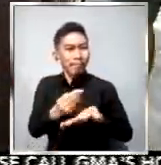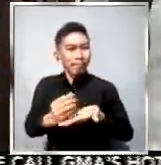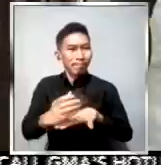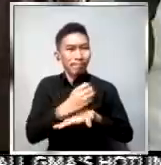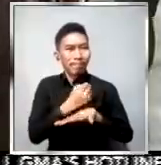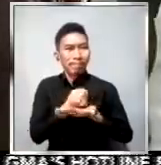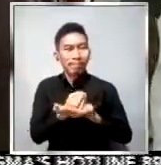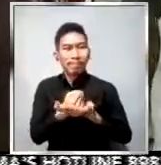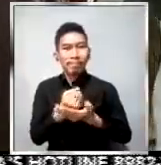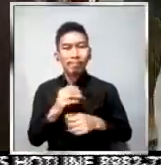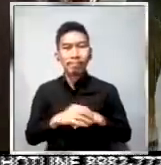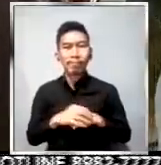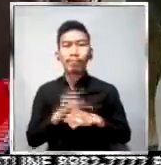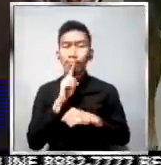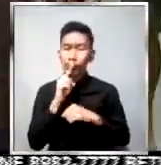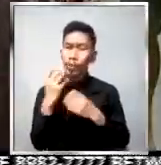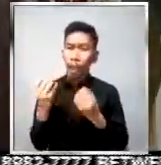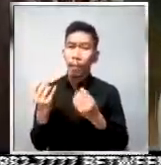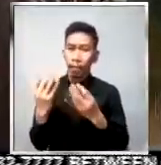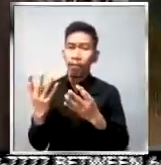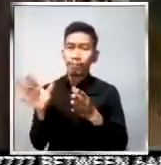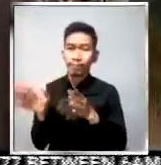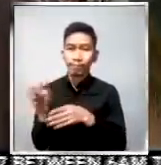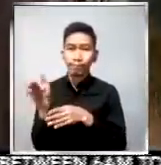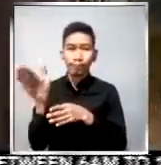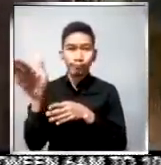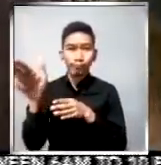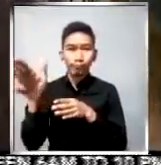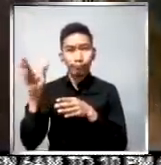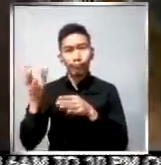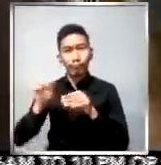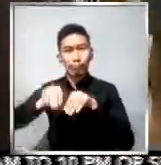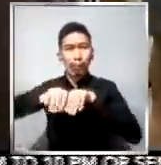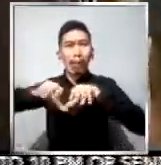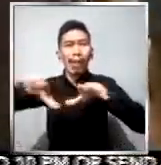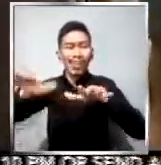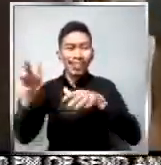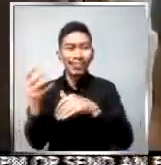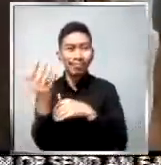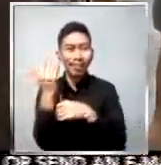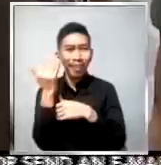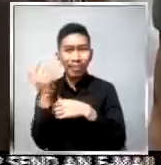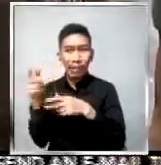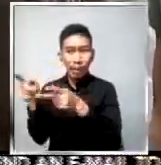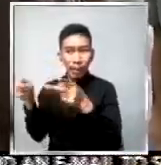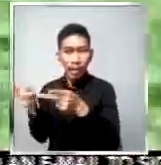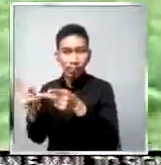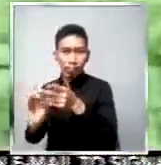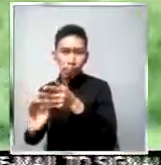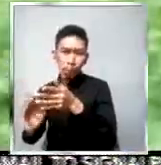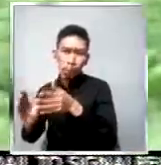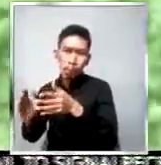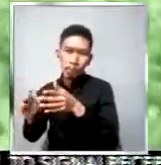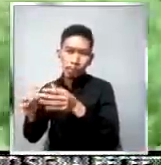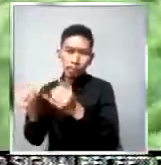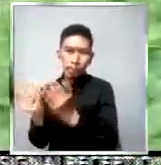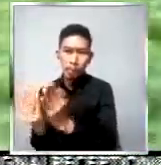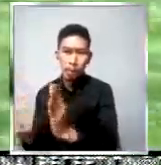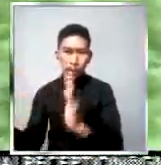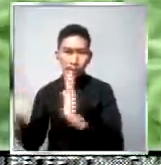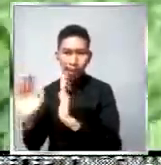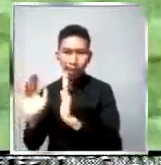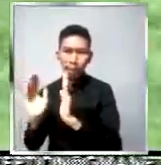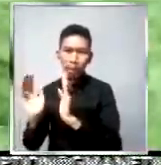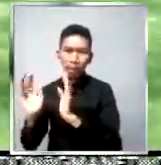talaga. Magaling mga fish pond sa ibang lugar, naaalon mo eh. Kasi nasisira yung mga bakal, andito na fish pond nila. Pero pagka ganito rin